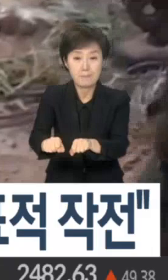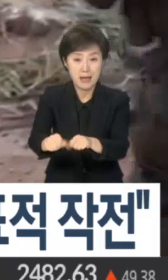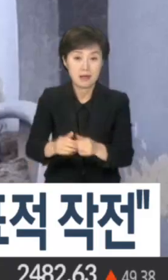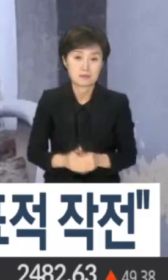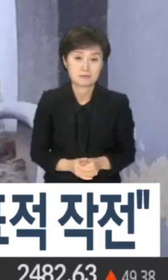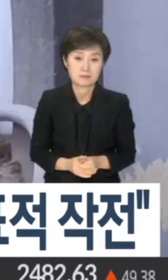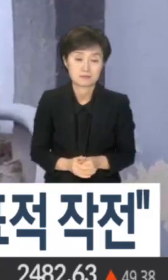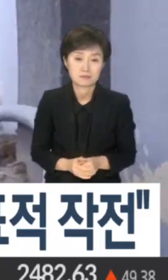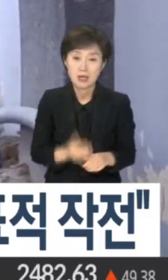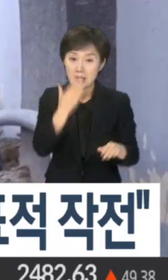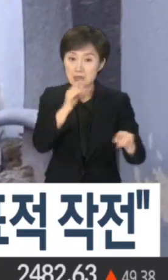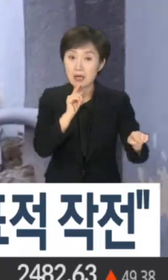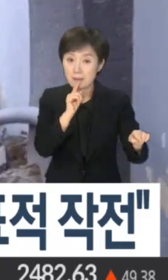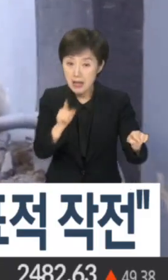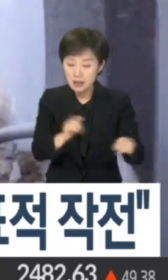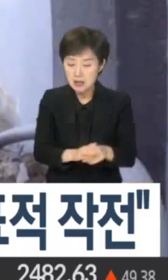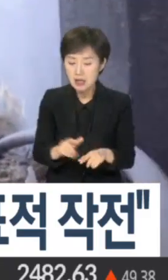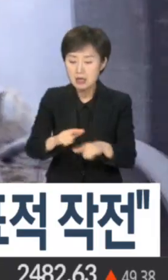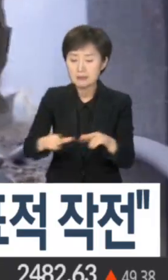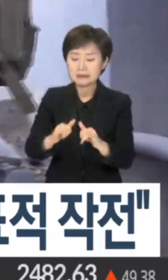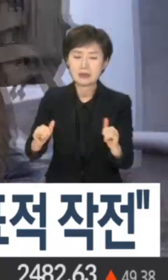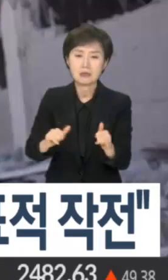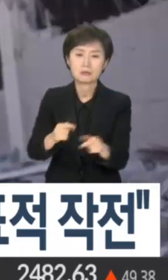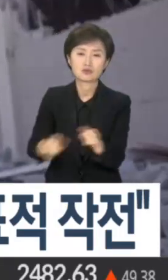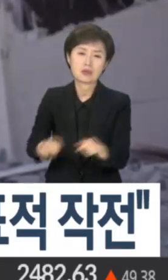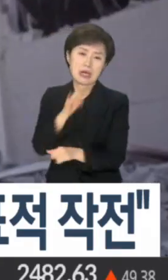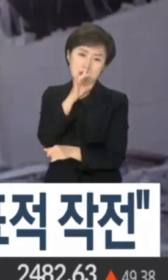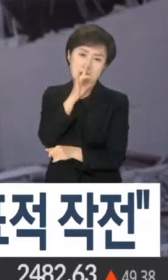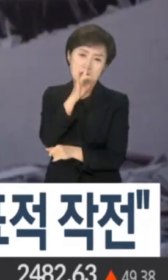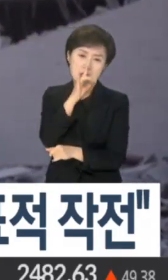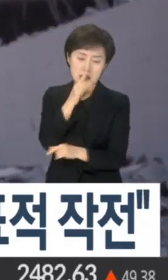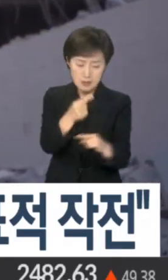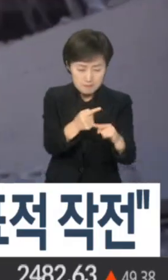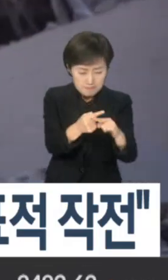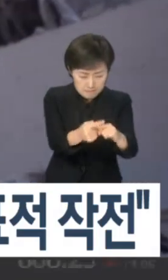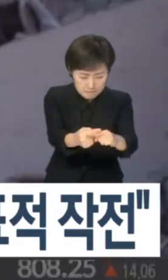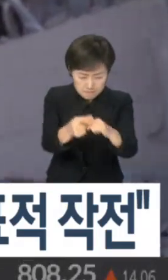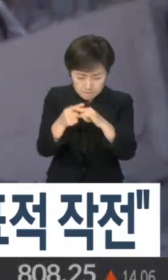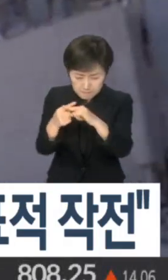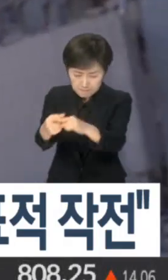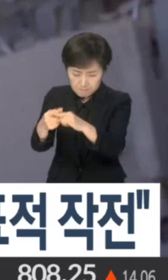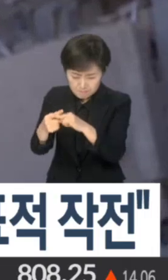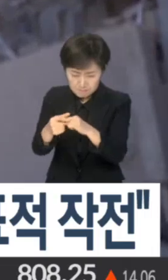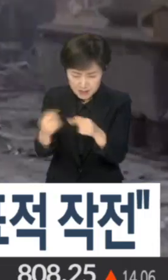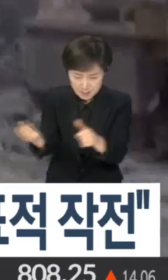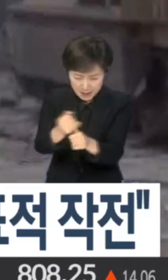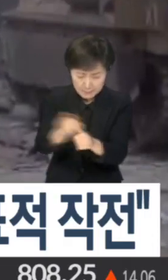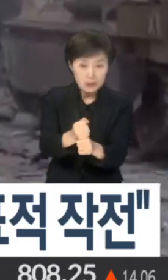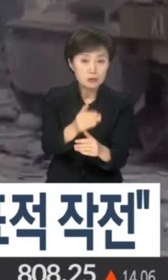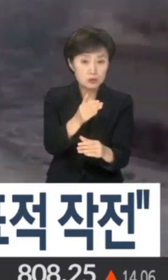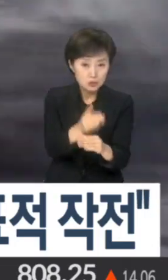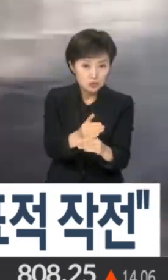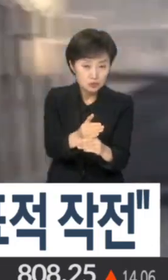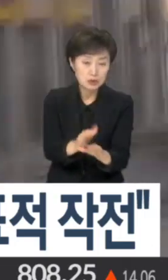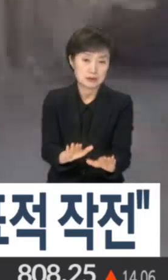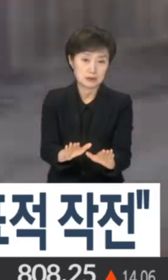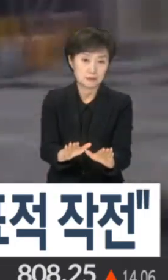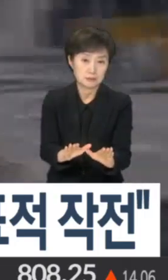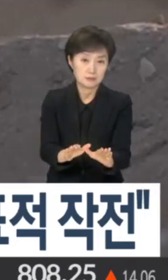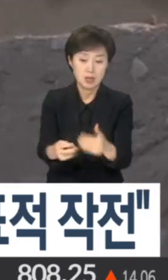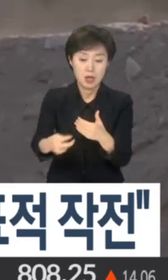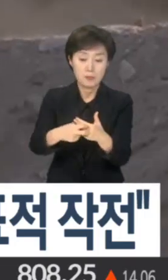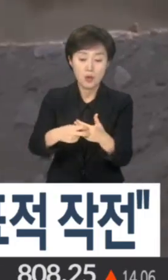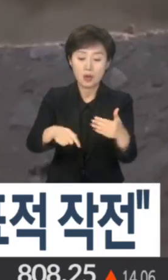있습니다 이스라엘군은 민간인 피해를 줄이기 위해서 정밀하고 표적화된 작전을 벌리고 있다고 밝혔습니다 그러면서